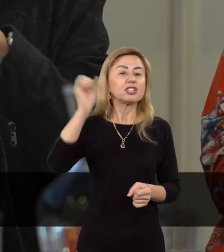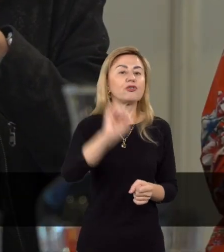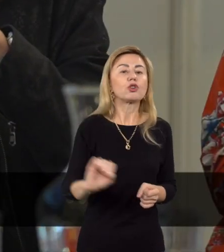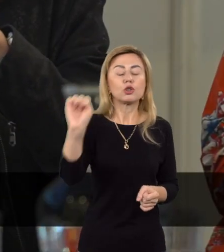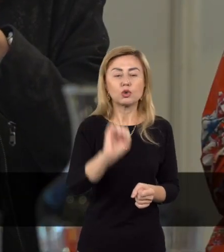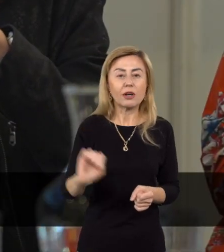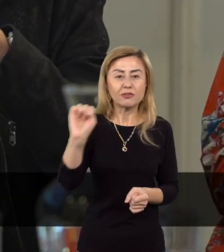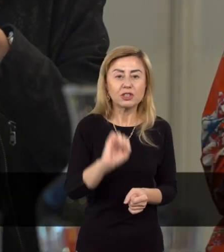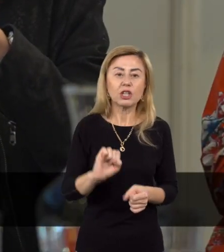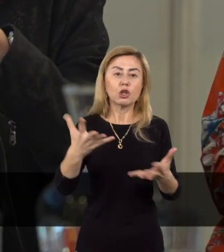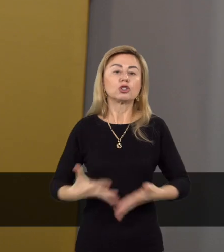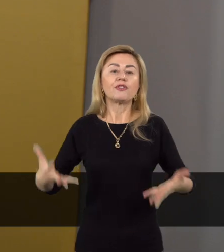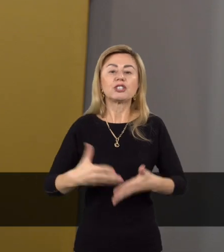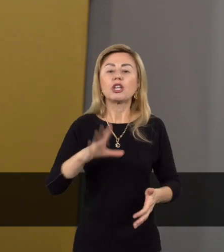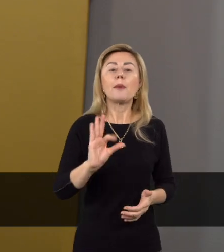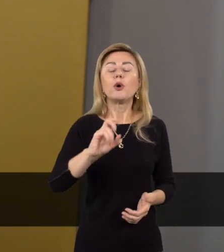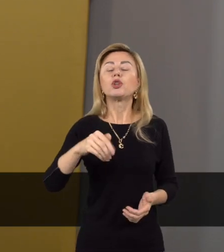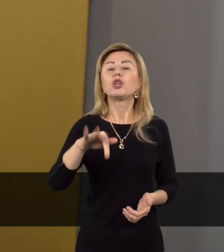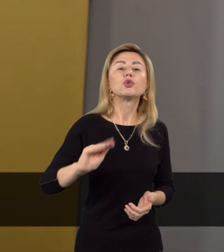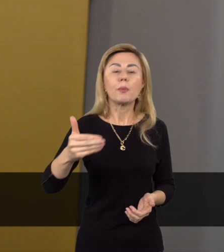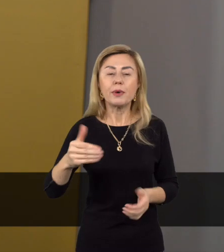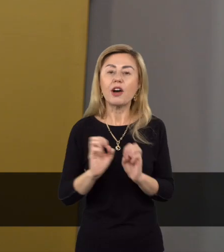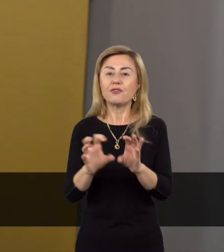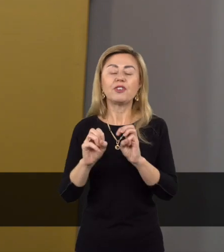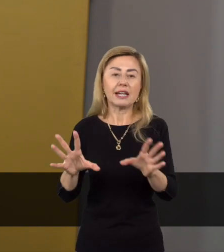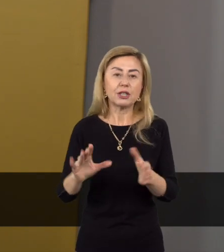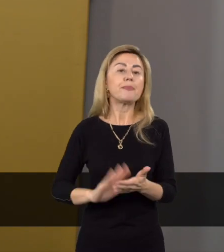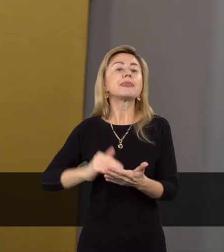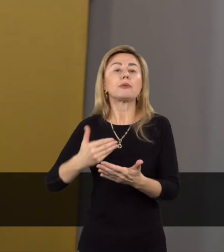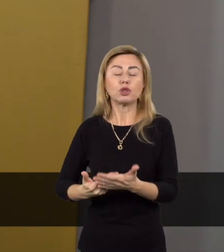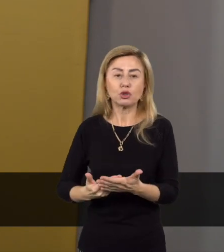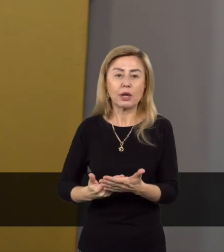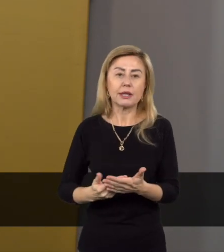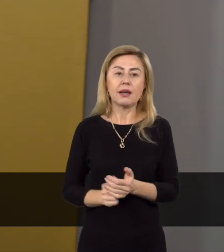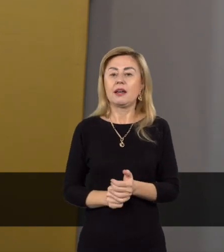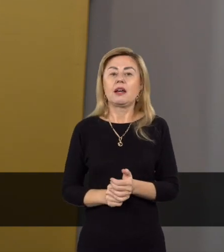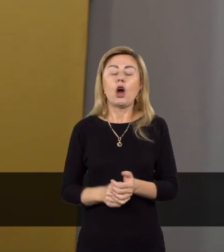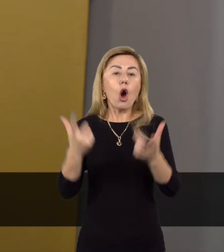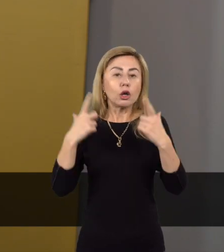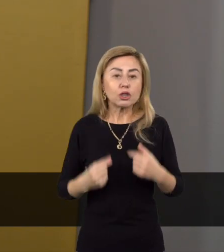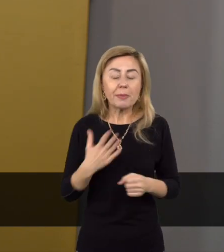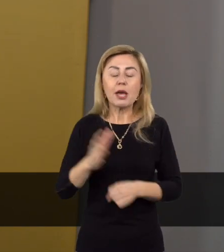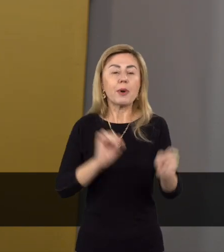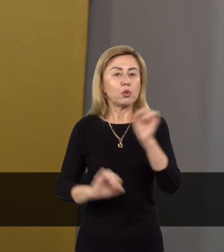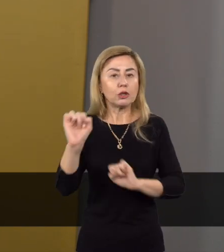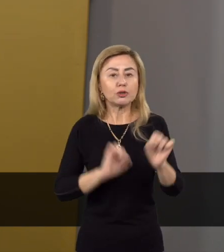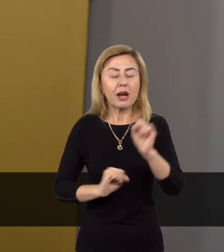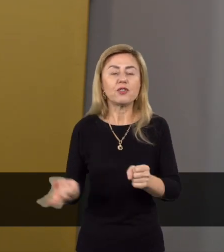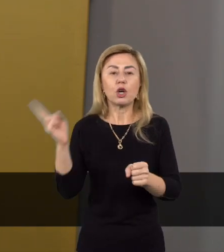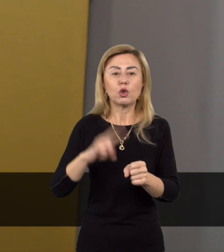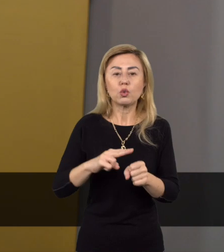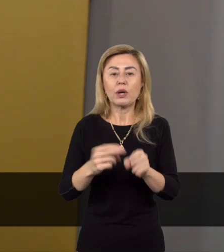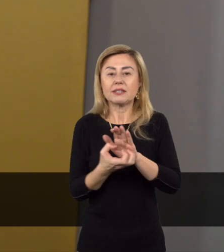Wrocławskiego Stowarzyszenia Bonito. Proszę się zapytać osób, które trenują narciarstwo zjazdowe, z jakimi borykają